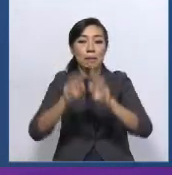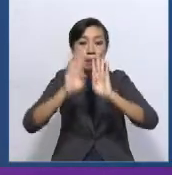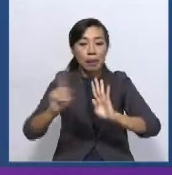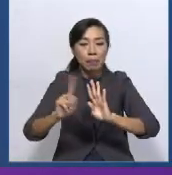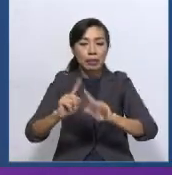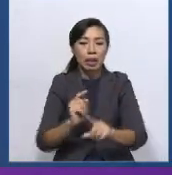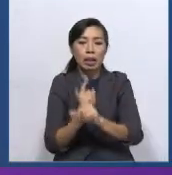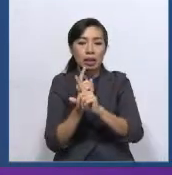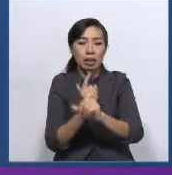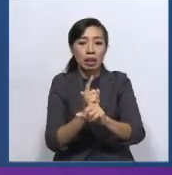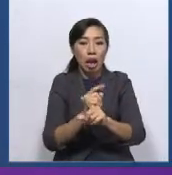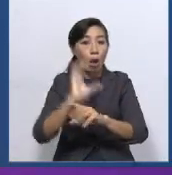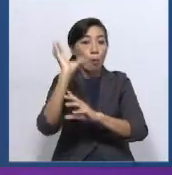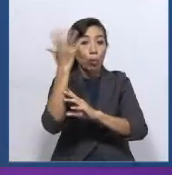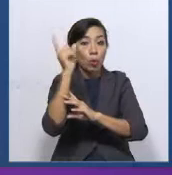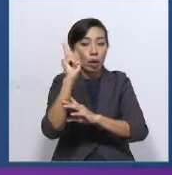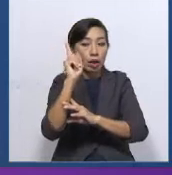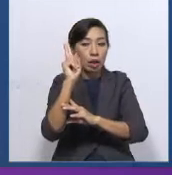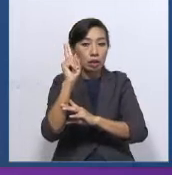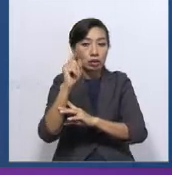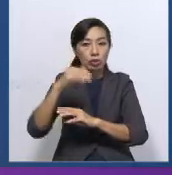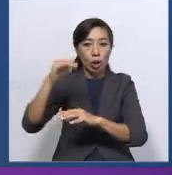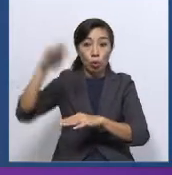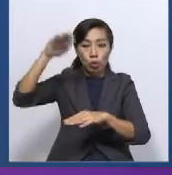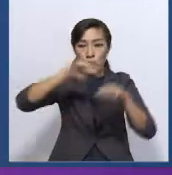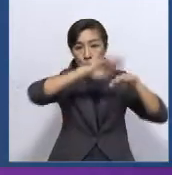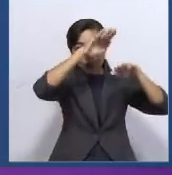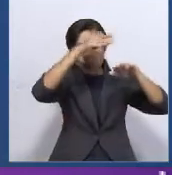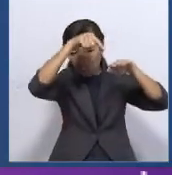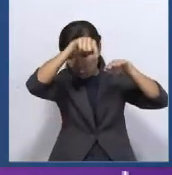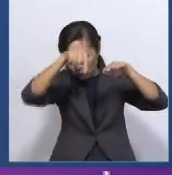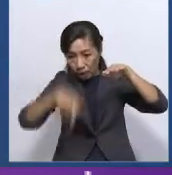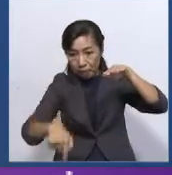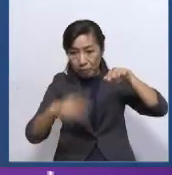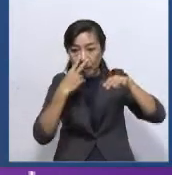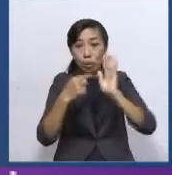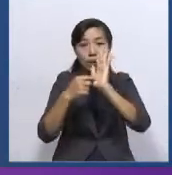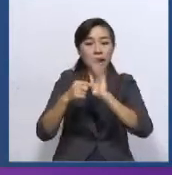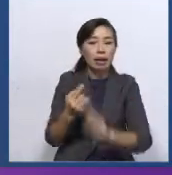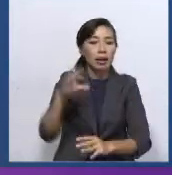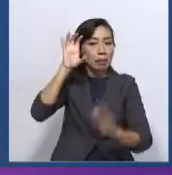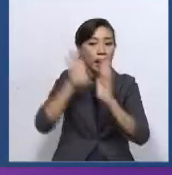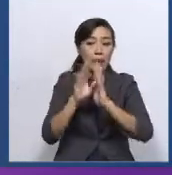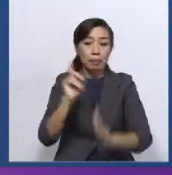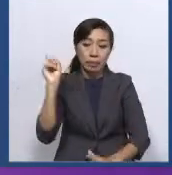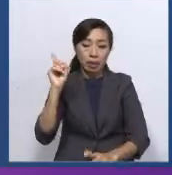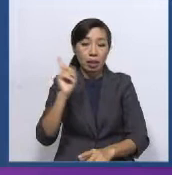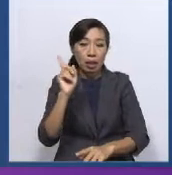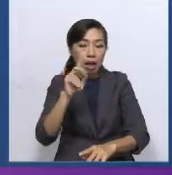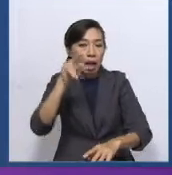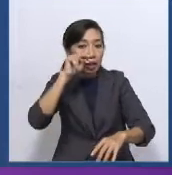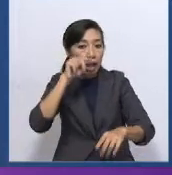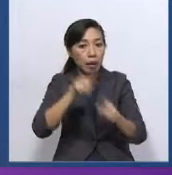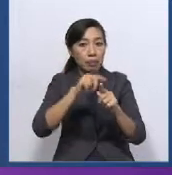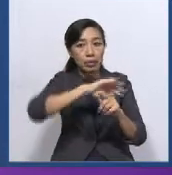ตามแรงโน้มถ่วงของโลกคือจากสูงลงต่ำนะครับเนี่ยอย่างที่เห็นในแผนที่เนี่ยครับเราจะมีการดักน้ำ